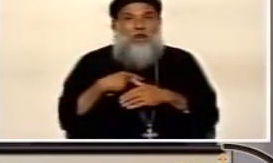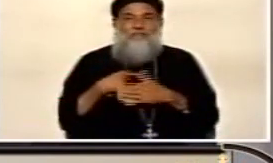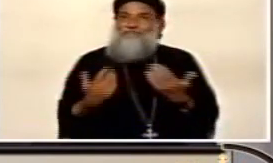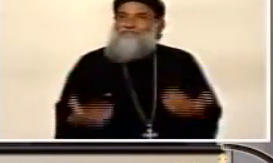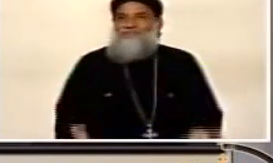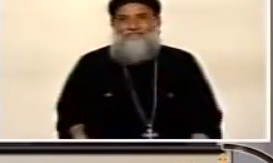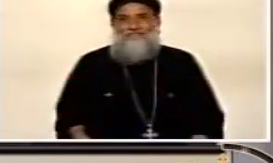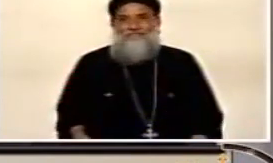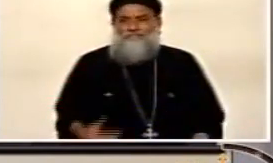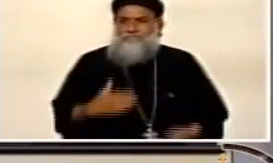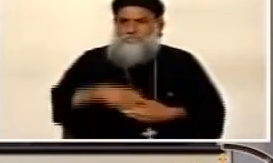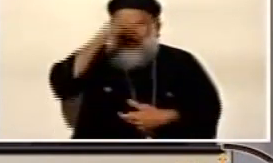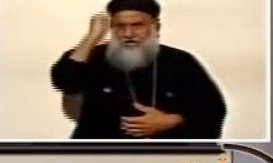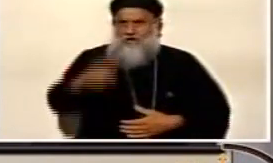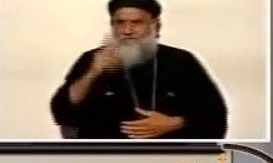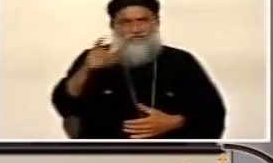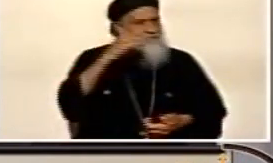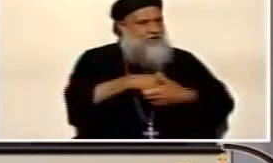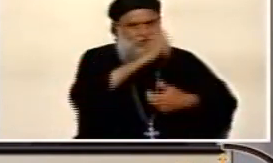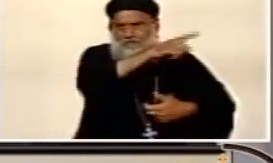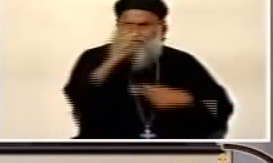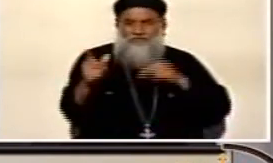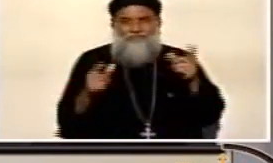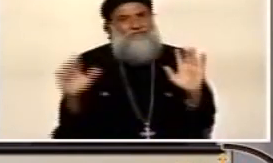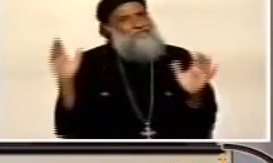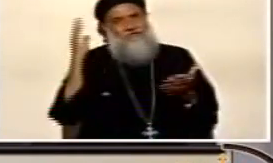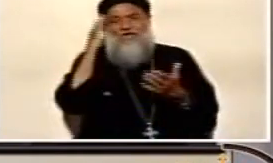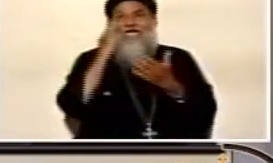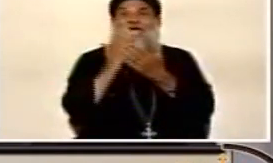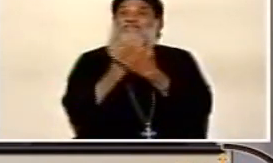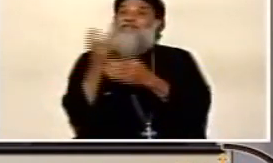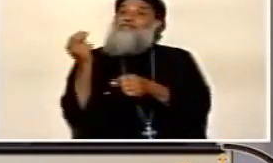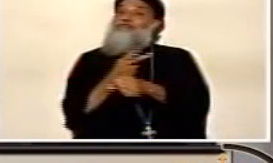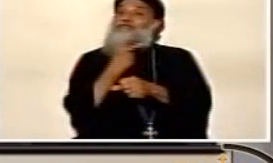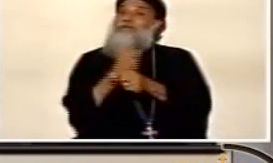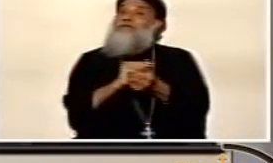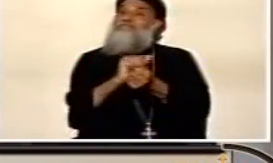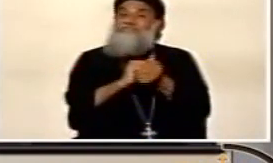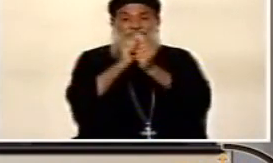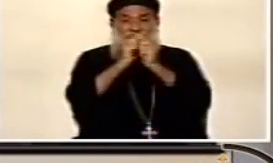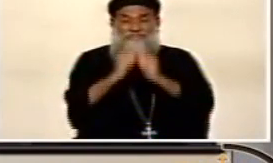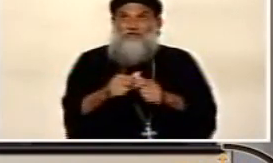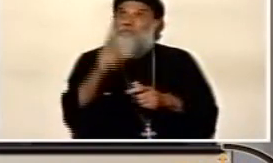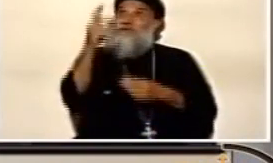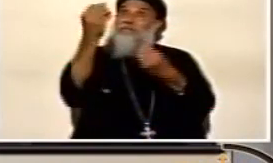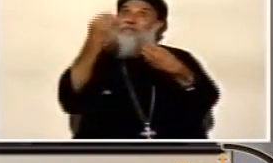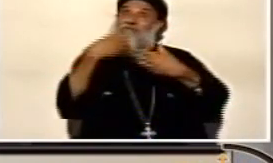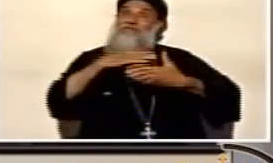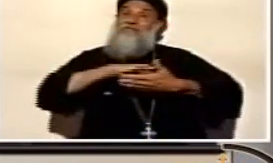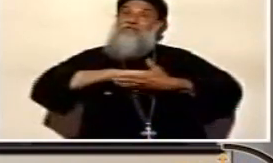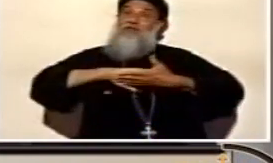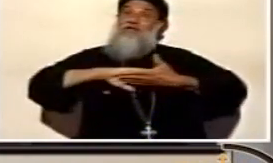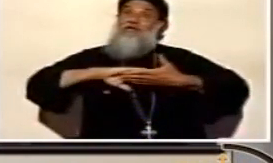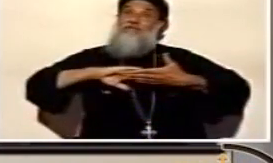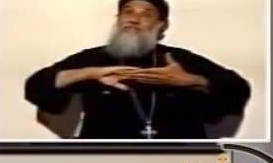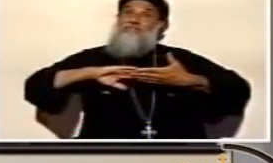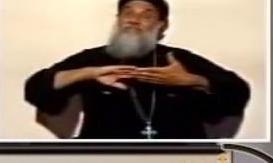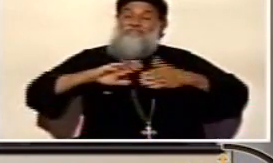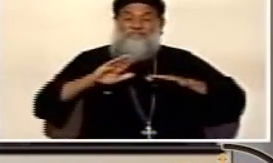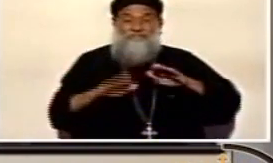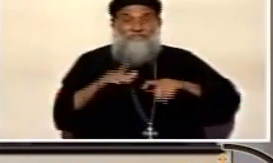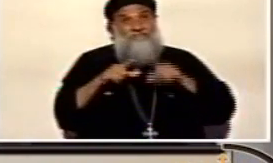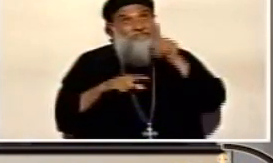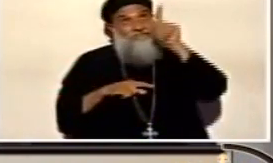فلا يقضى عليكم، اغفروا يغفر لكم، اعطوا تعطوا، كيلا جيدا